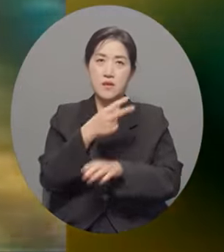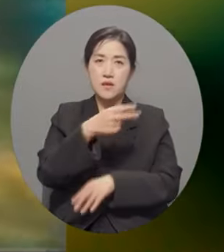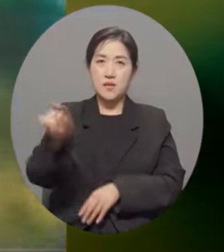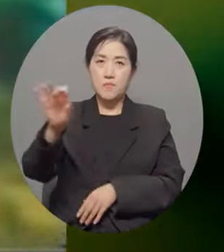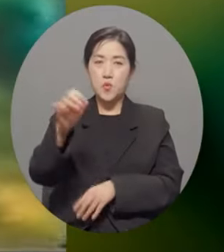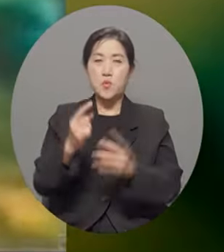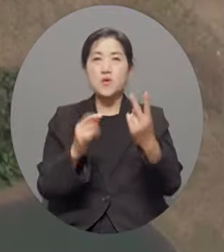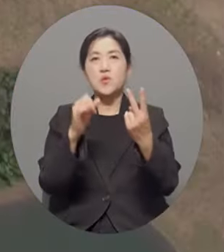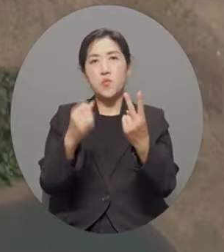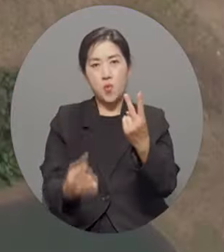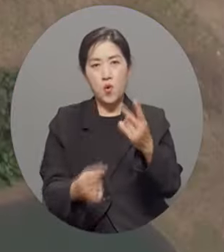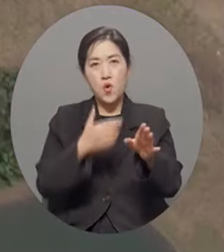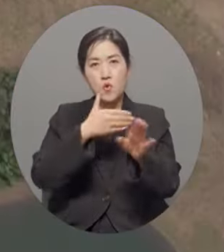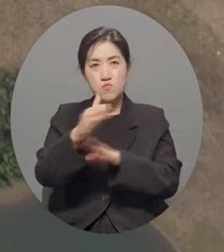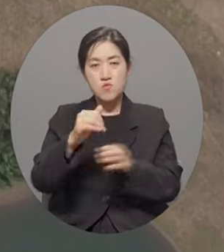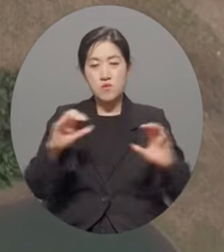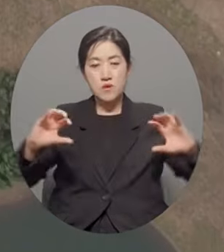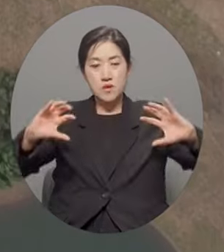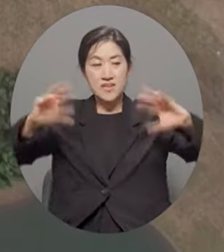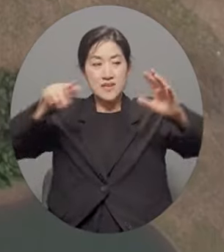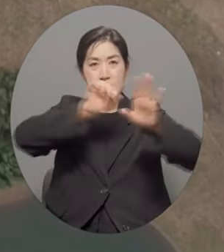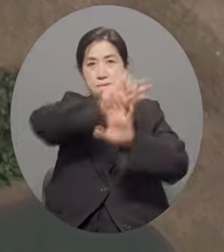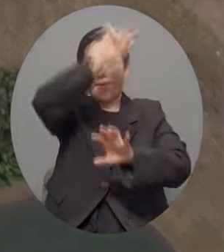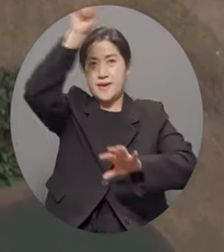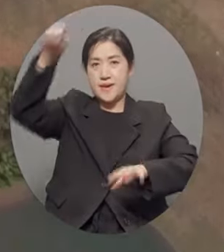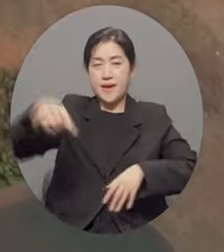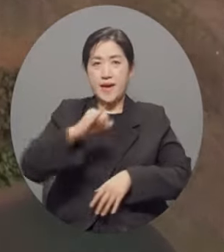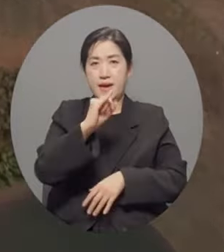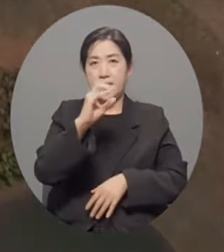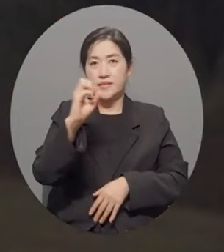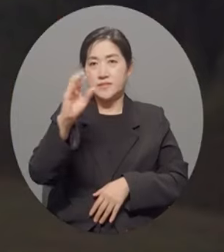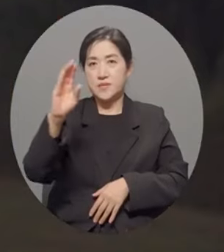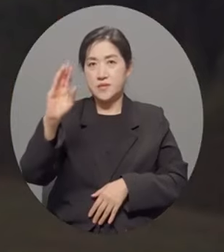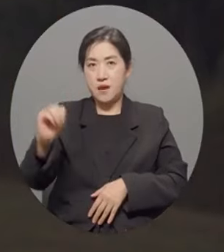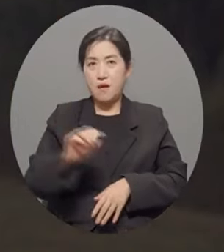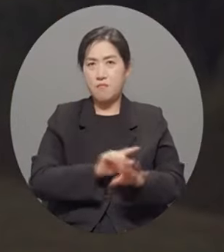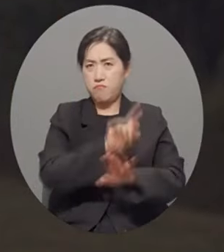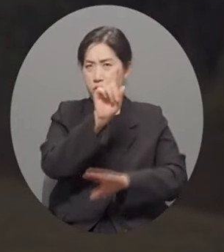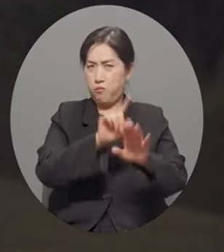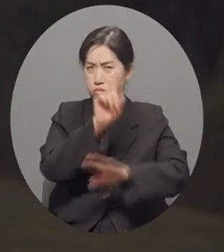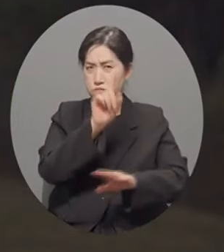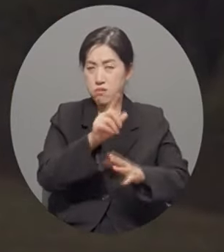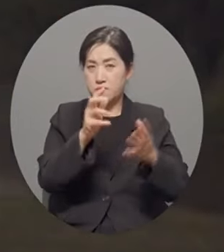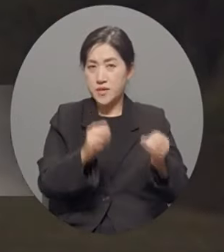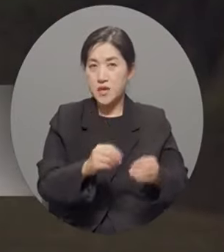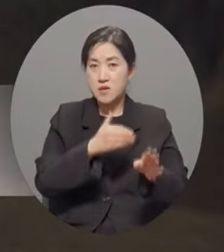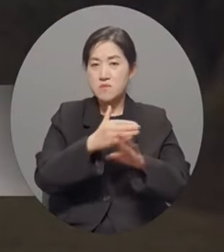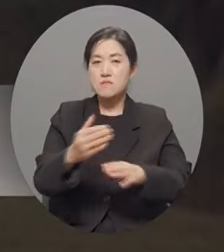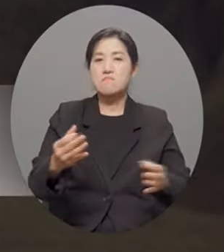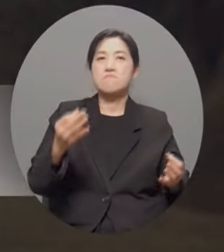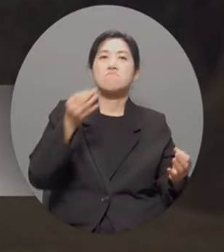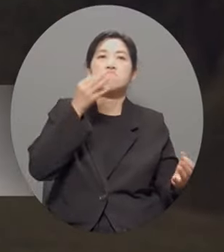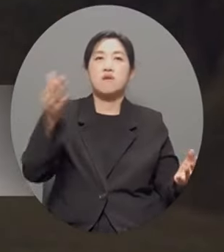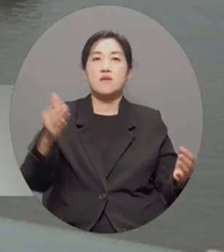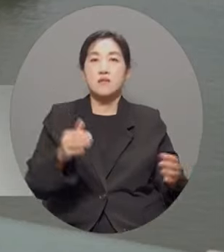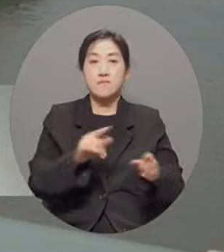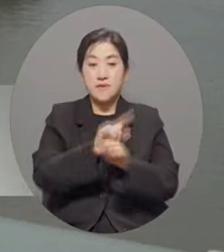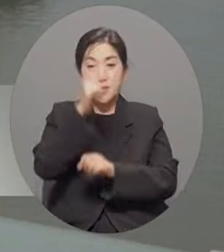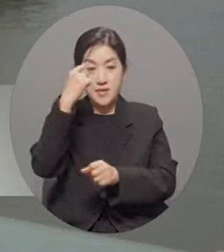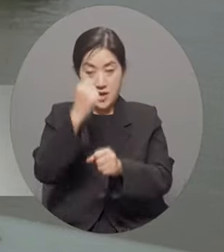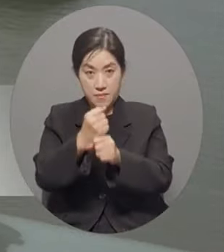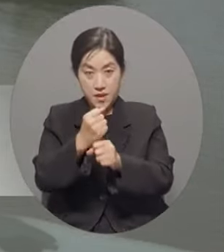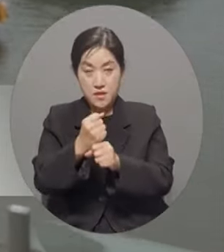2호를 시작으로 북한의 대륙간 탄도미사일 ICBM 발사가 잦아졌습니다. 북한이 과시하는 미사일 개발에서 박